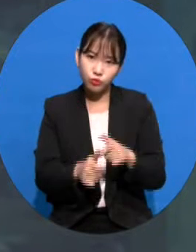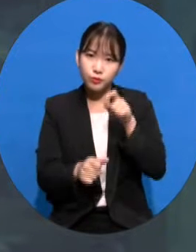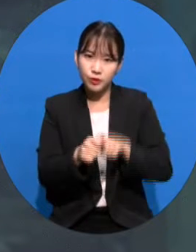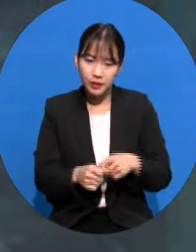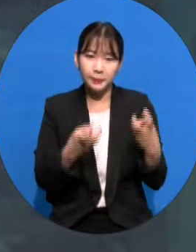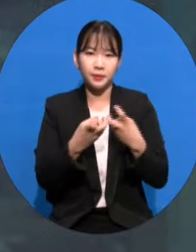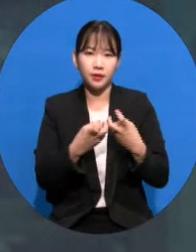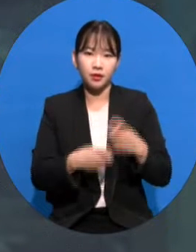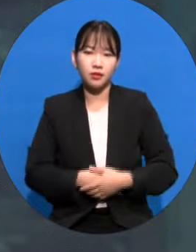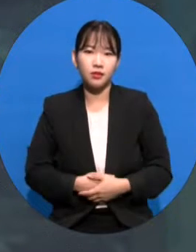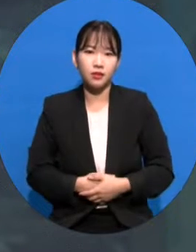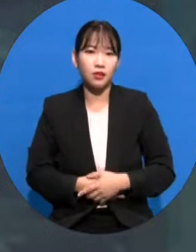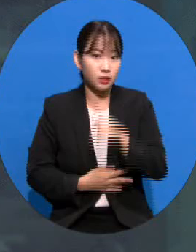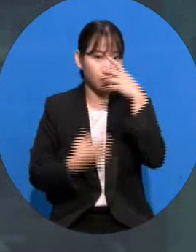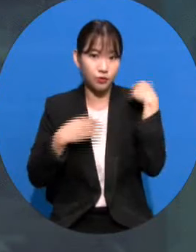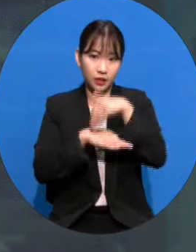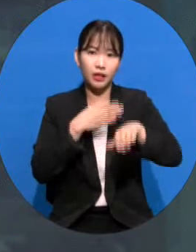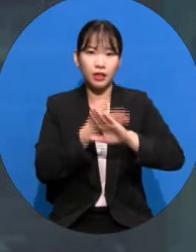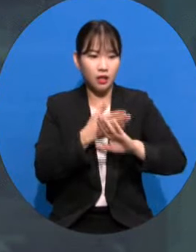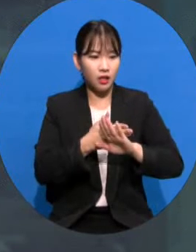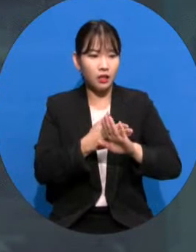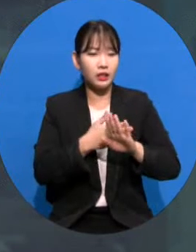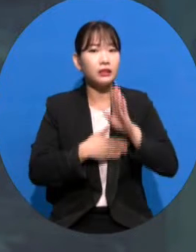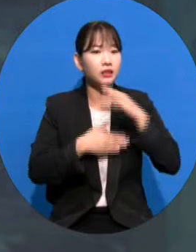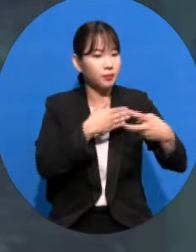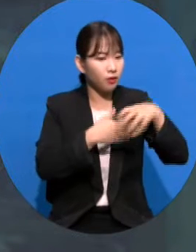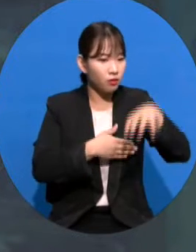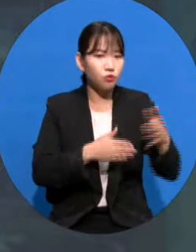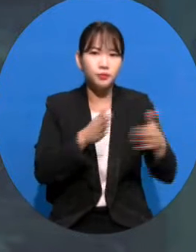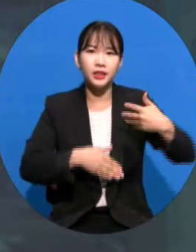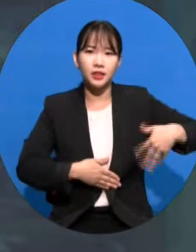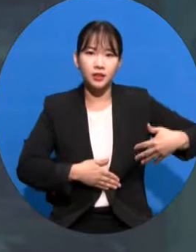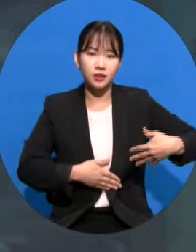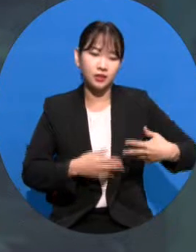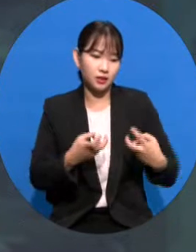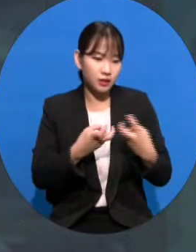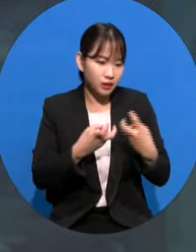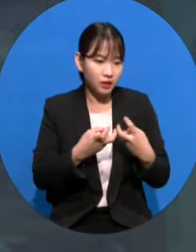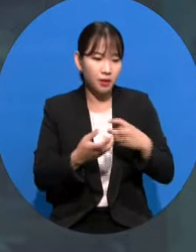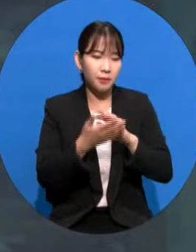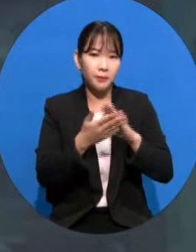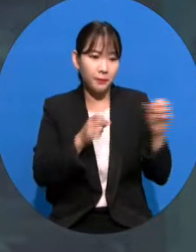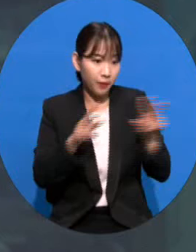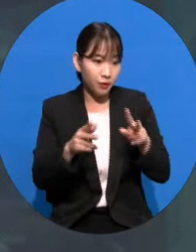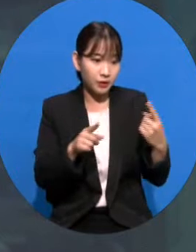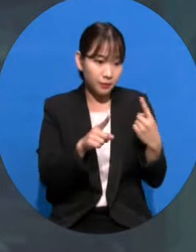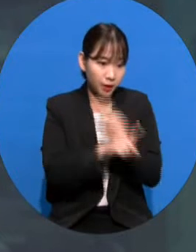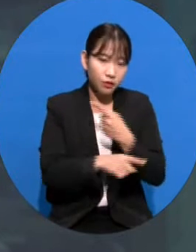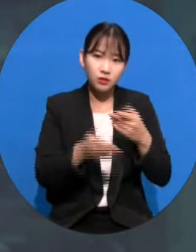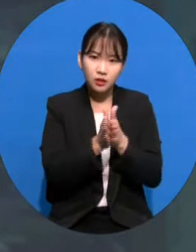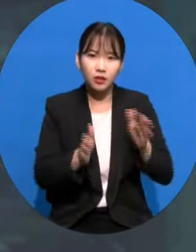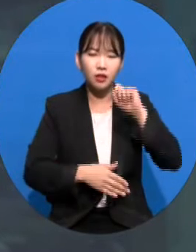고육지책 인데요 정부 방침과 는 달리의 현장에서는 준비가 되지 않아 대응책 의전원 까지는 시간이 필요해